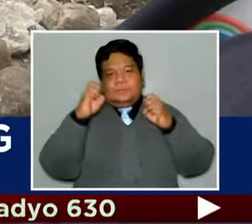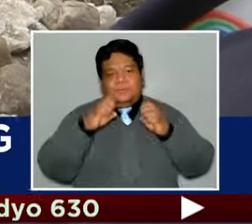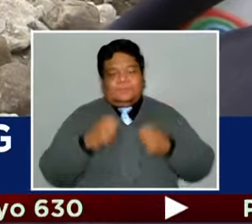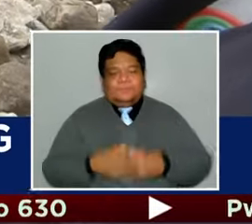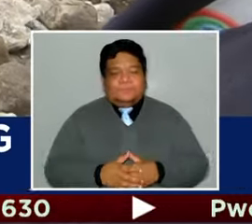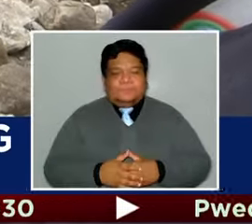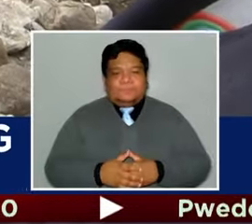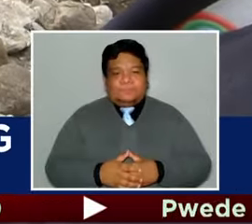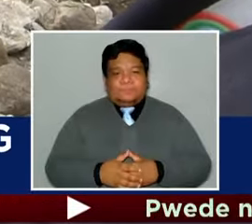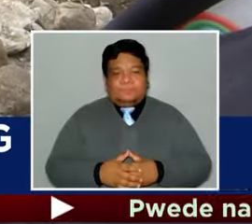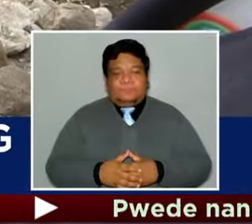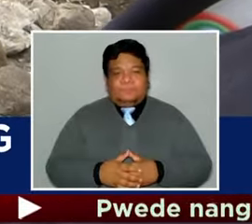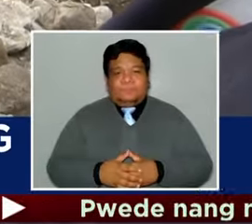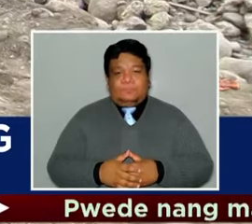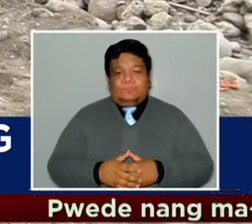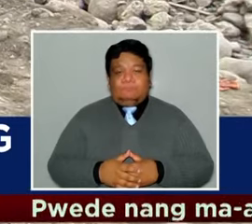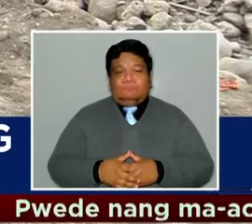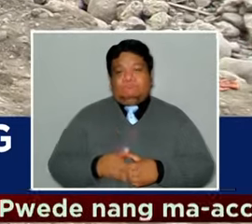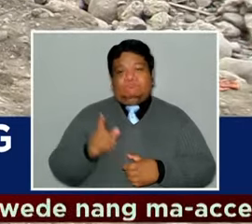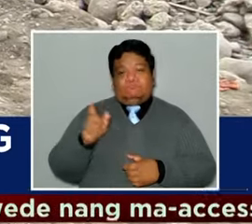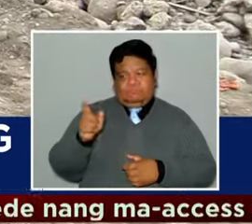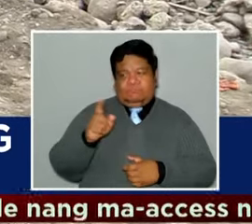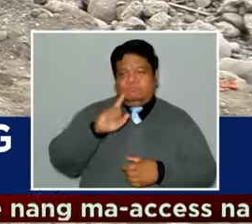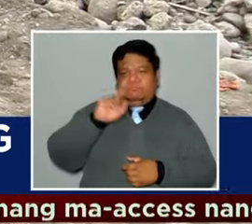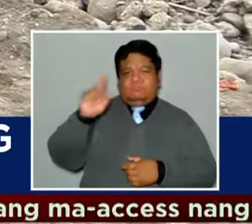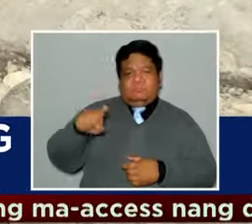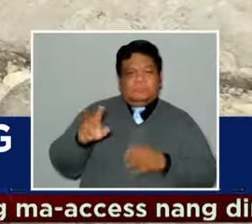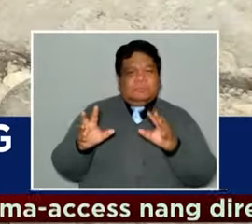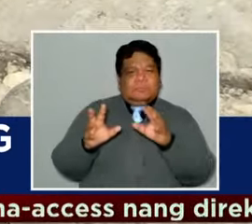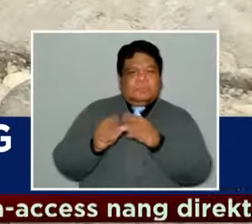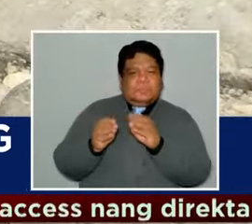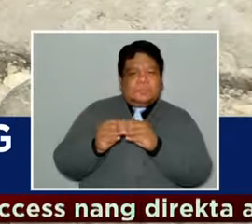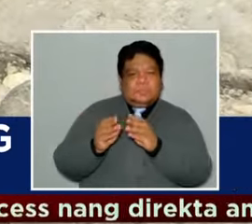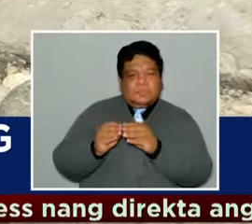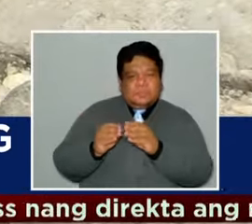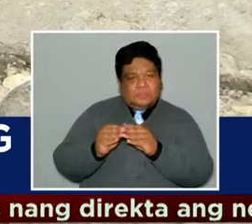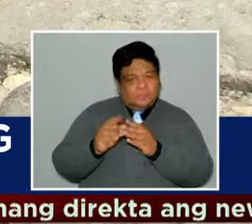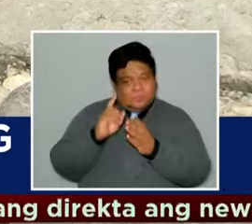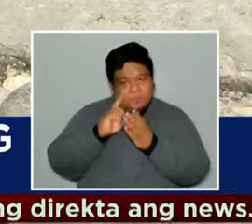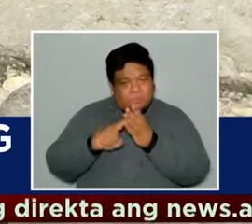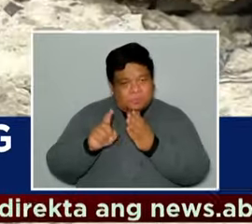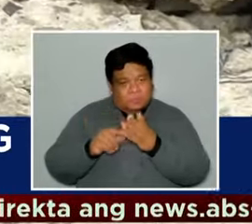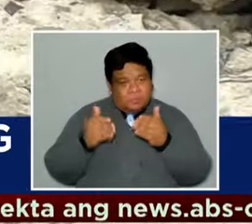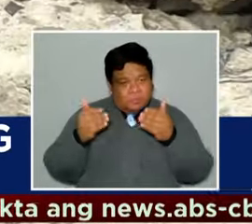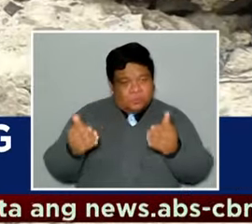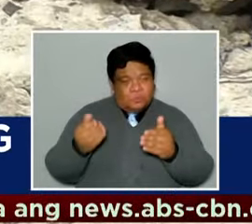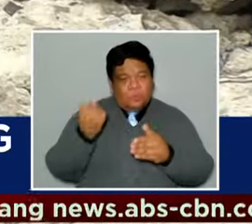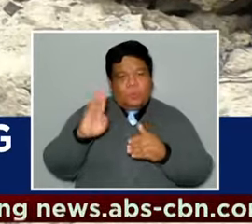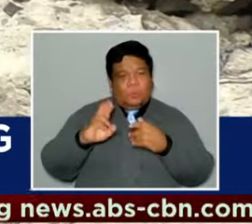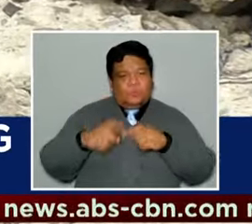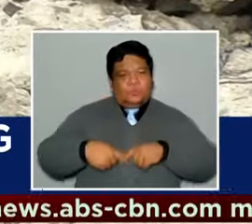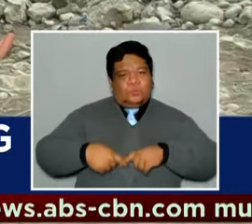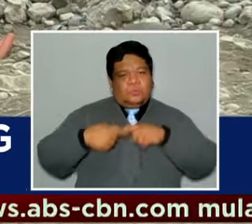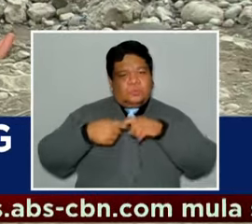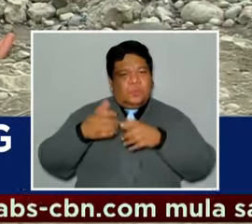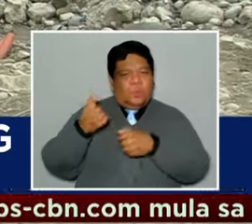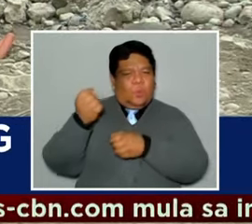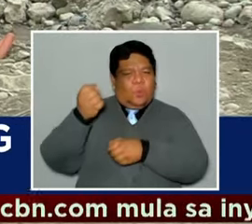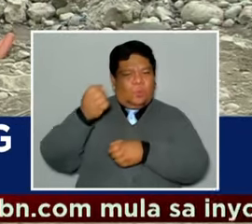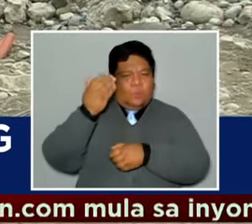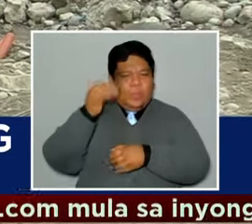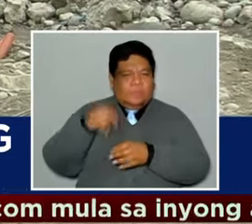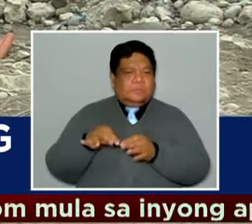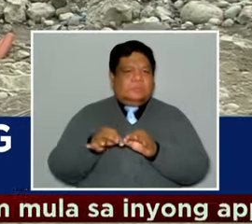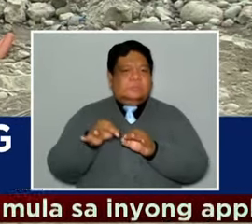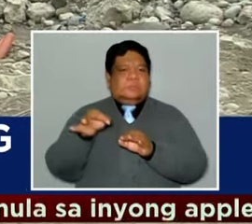si Martinez kasama ang kontraktor para masuri kung itutuloy o sususpendihin ang proyekto, lalo't delayed na ito.